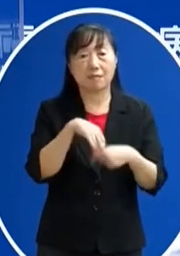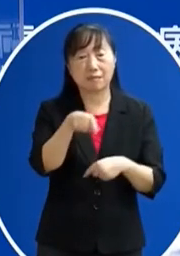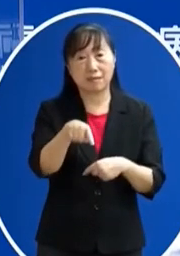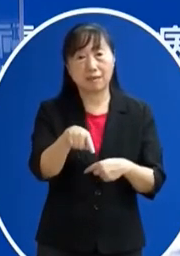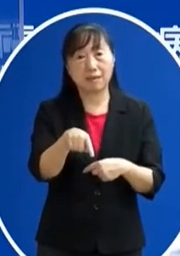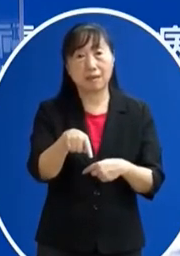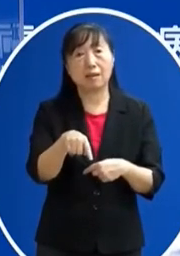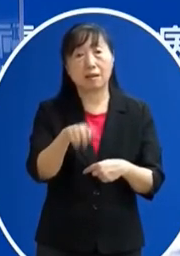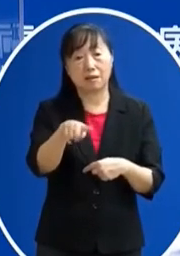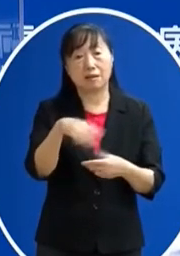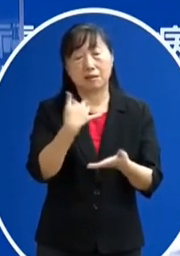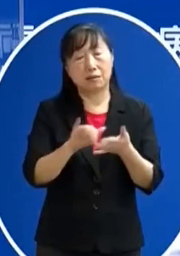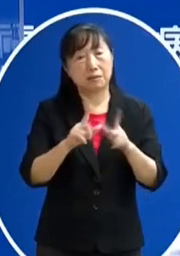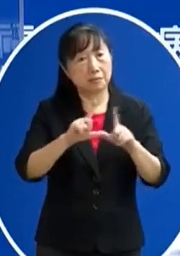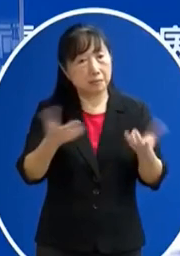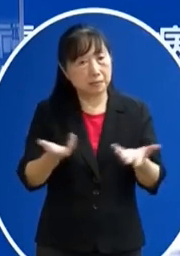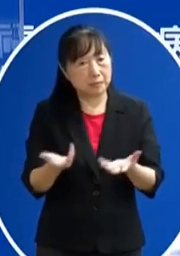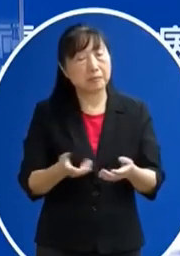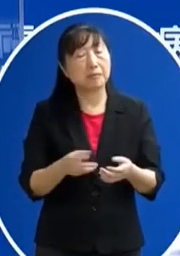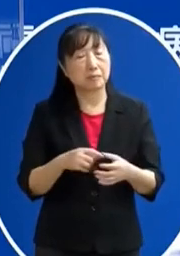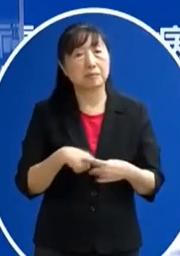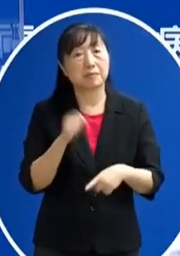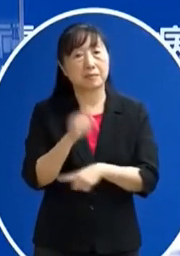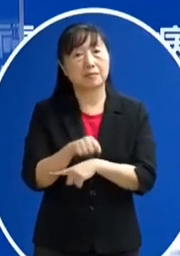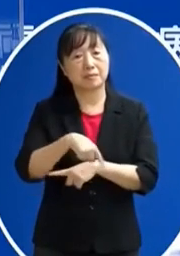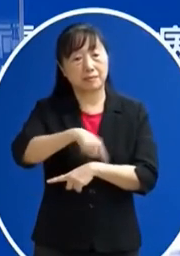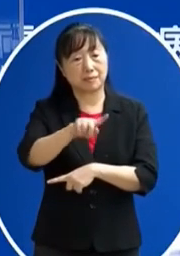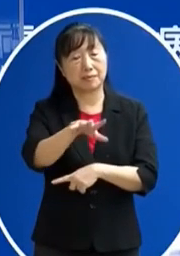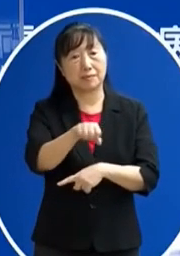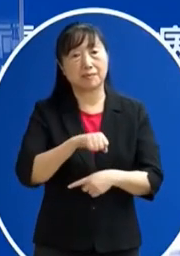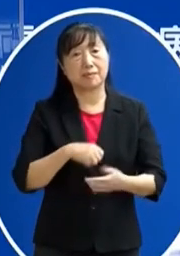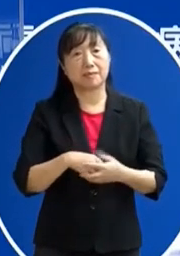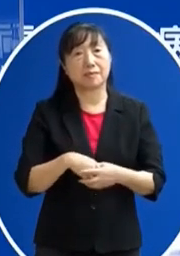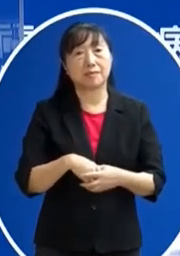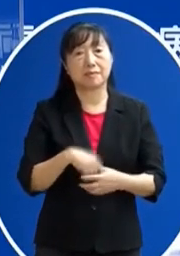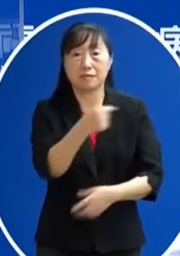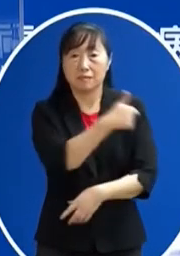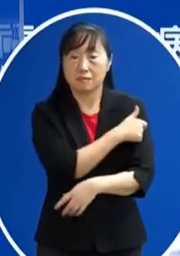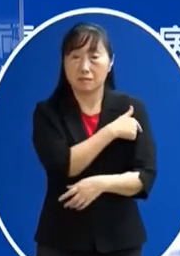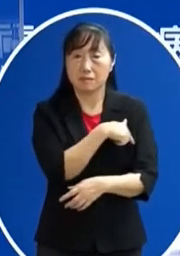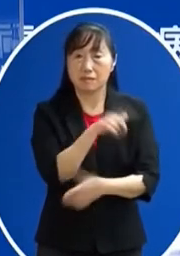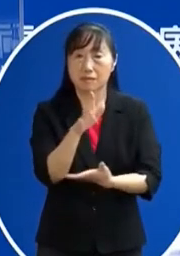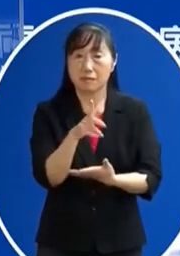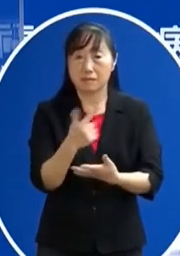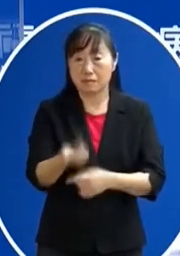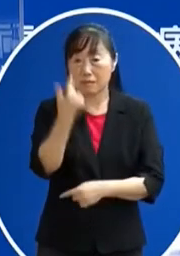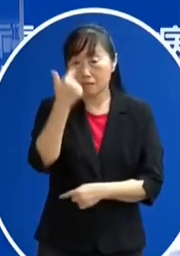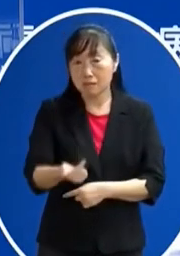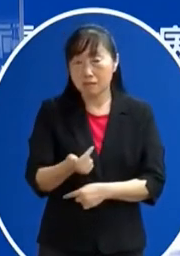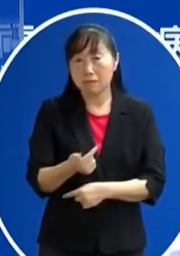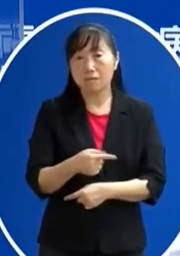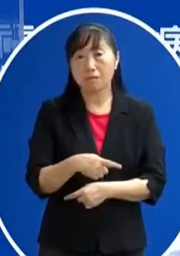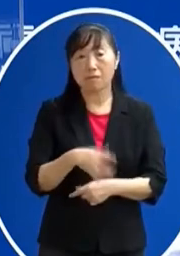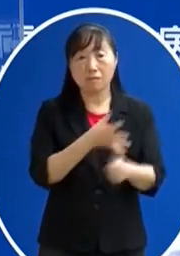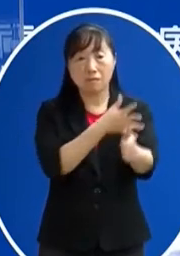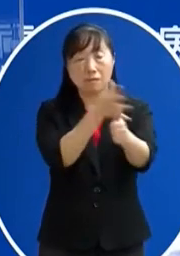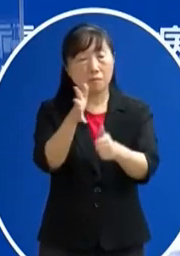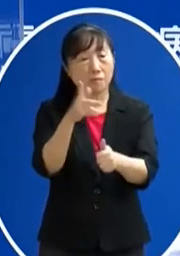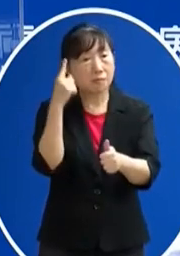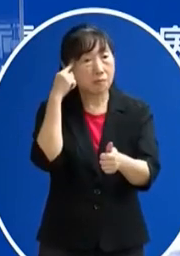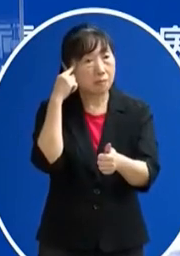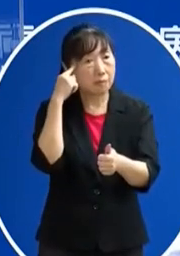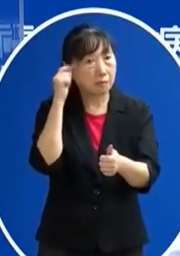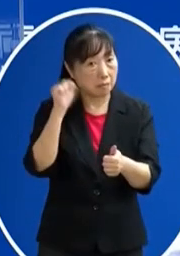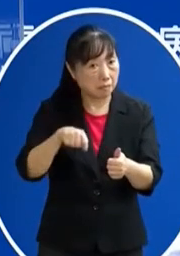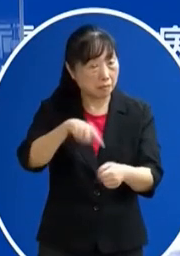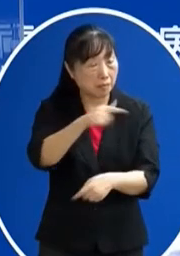义非常大的一件事情。好，那在施打的速度，我一再强调，就是说登记医院就让我们能够看得比